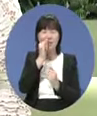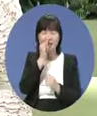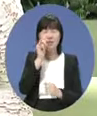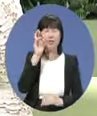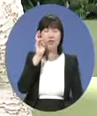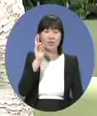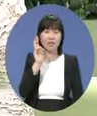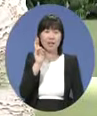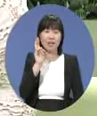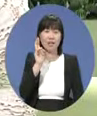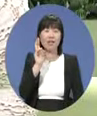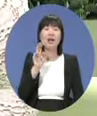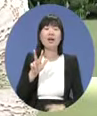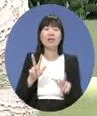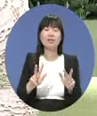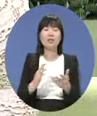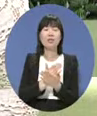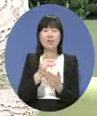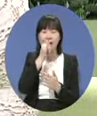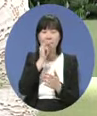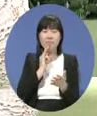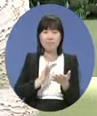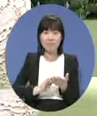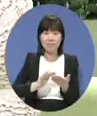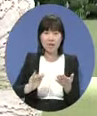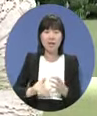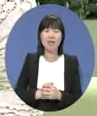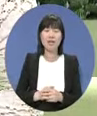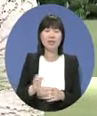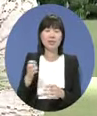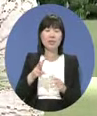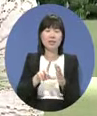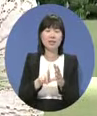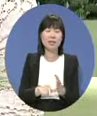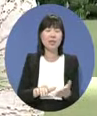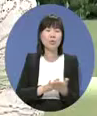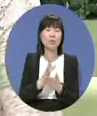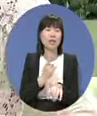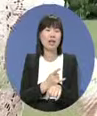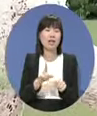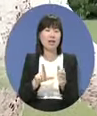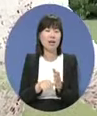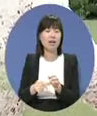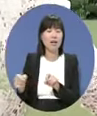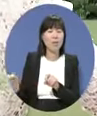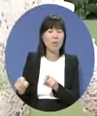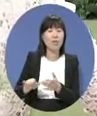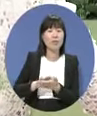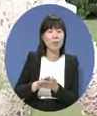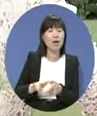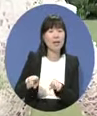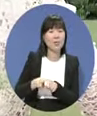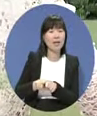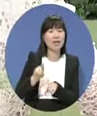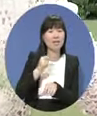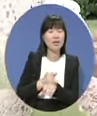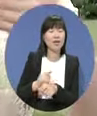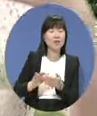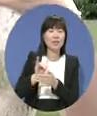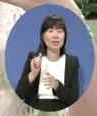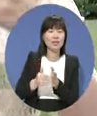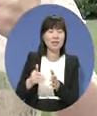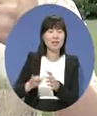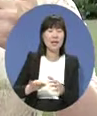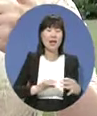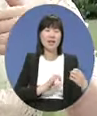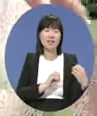좀 얼핏 이제 구별하기 시작합니다. 네. 아이들은 그리고 이제 이때 놀이를 하더라도 옆에서 놀아요. 같이 놀기는 노는데